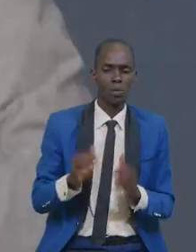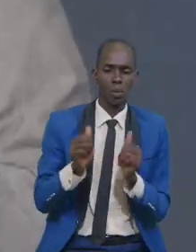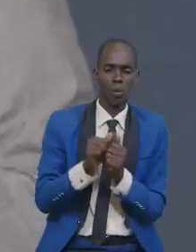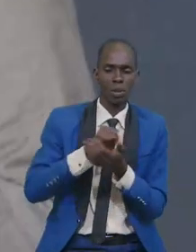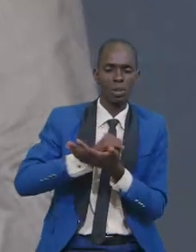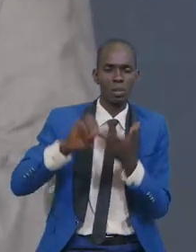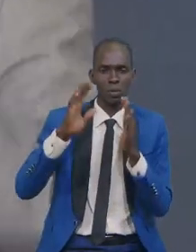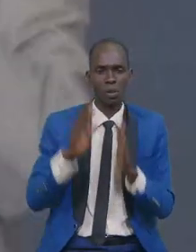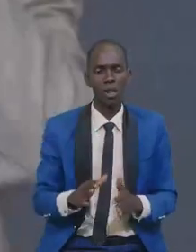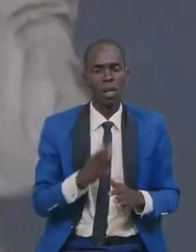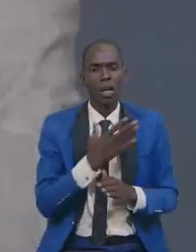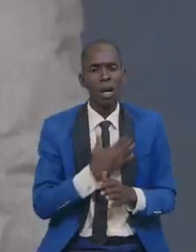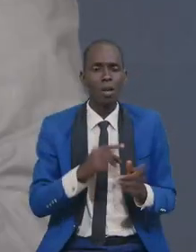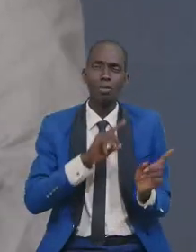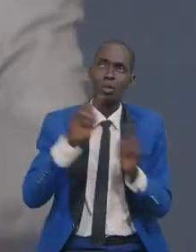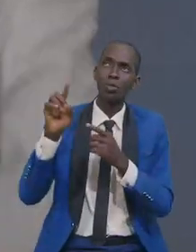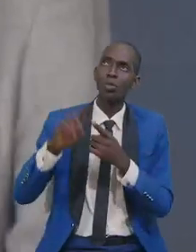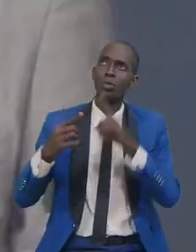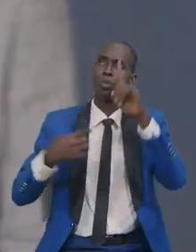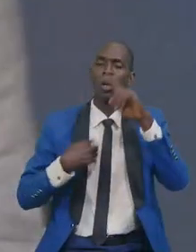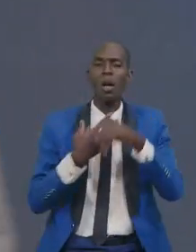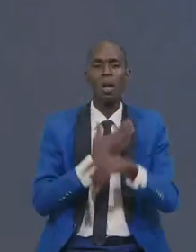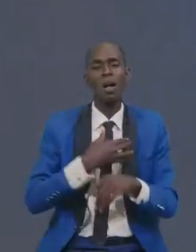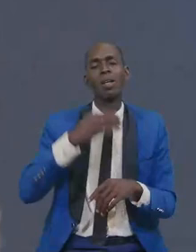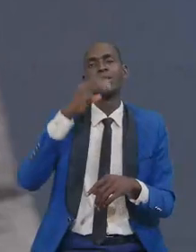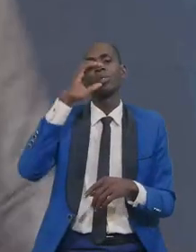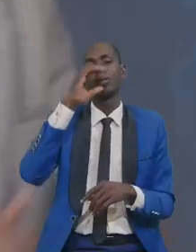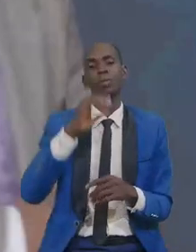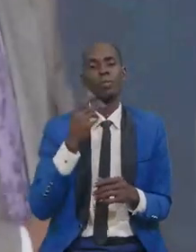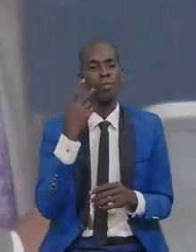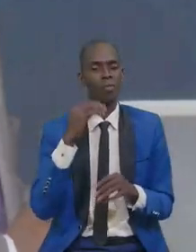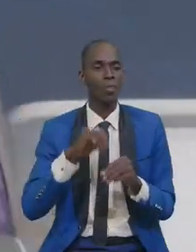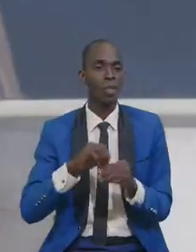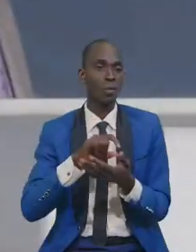qui sanctifie. Qu'ils viennent à moi et qu'ils boivent.